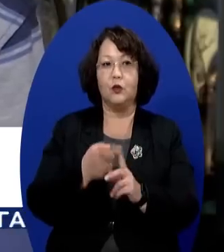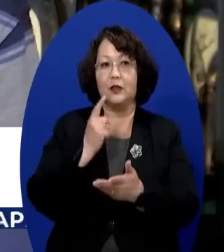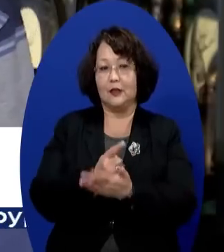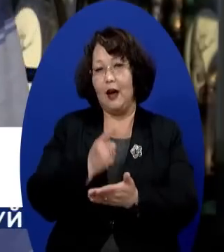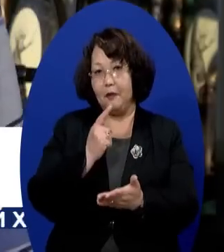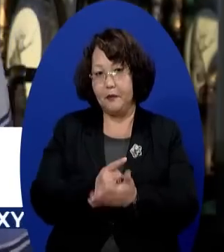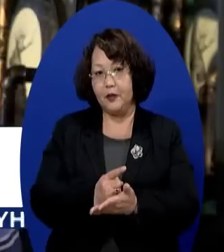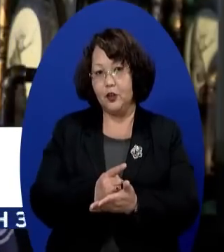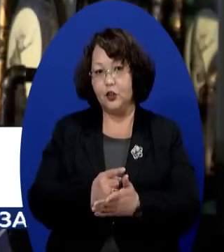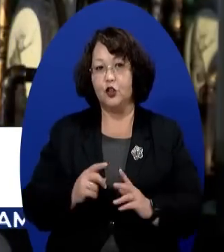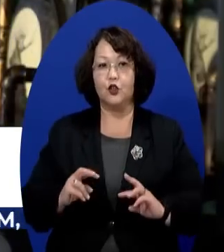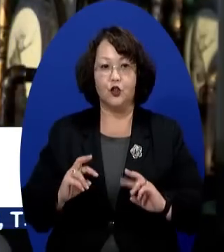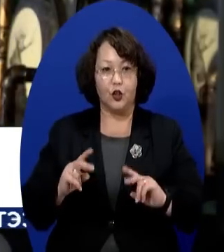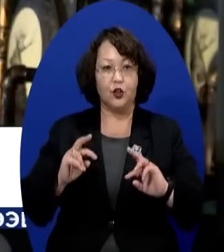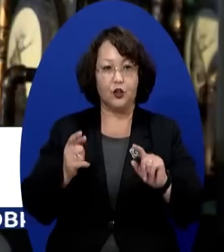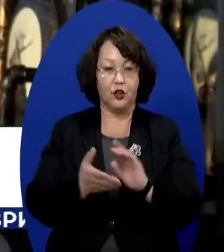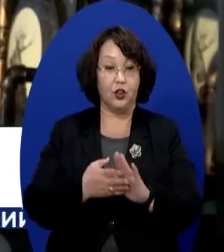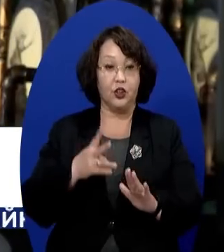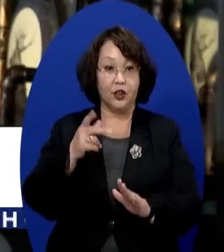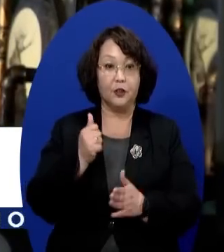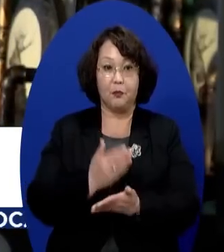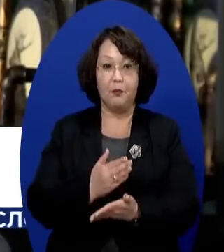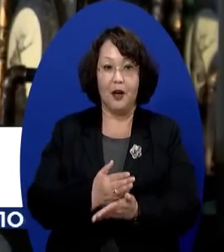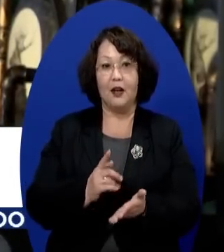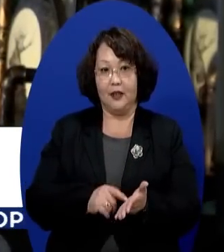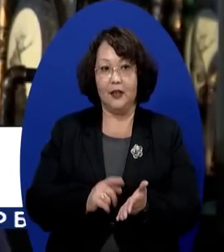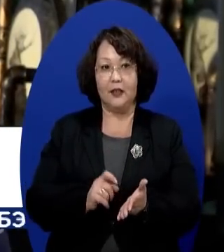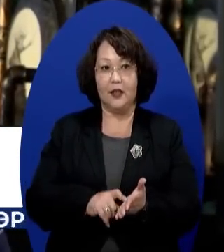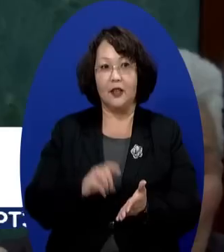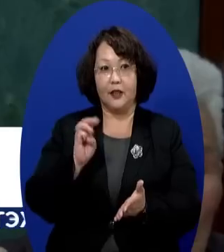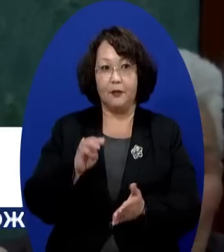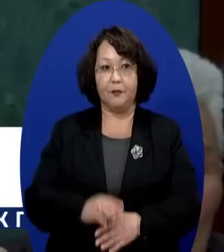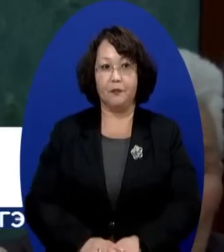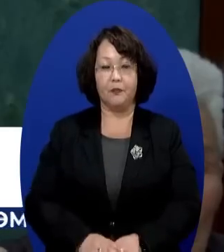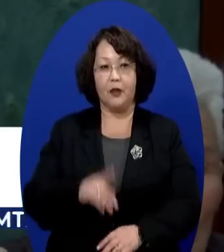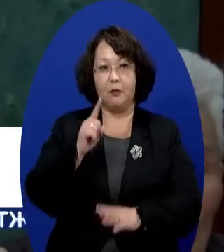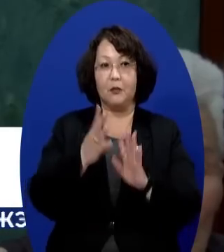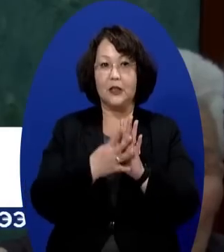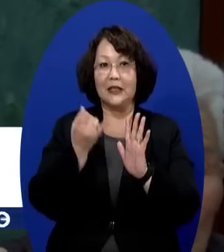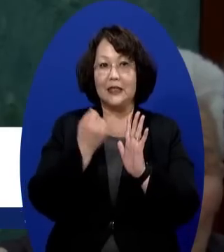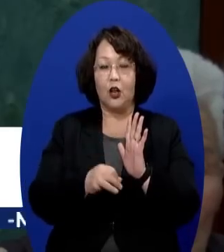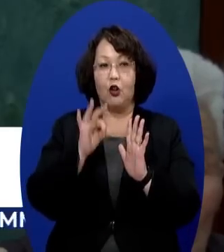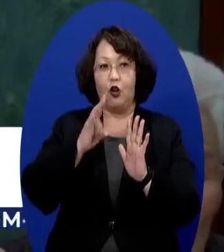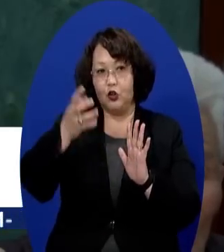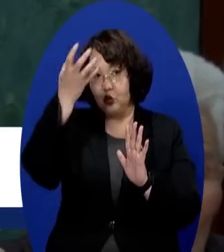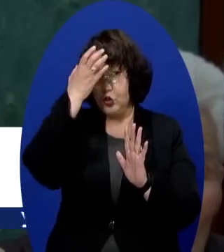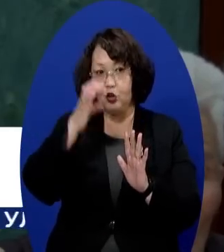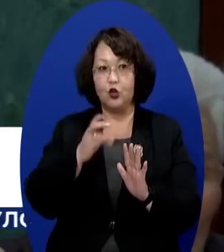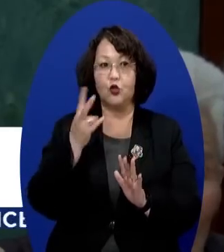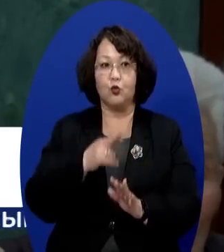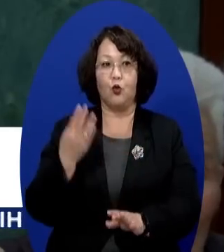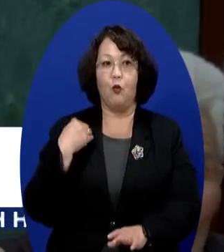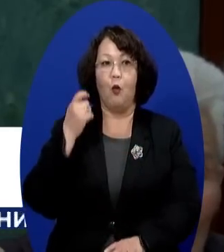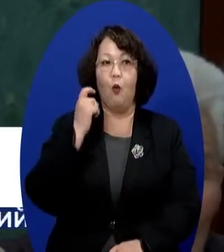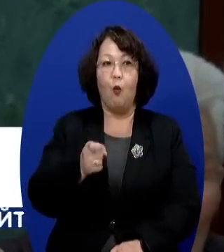зайлшгүй солигдож шинжлэгдэж байх тийм шаардлага байдаг юм шиг байна. 60 оны төрийн сүлд чинь одоо хуучин коммунизм